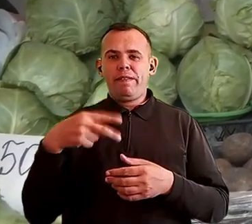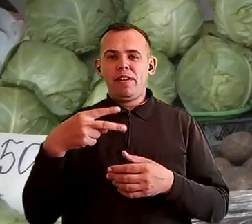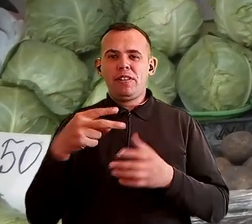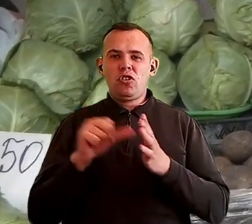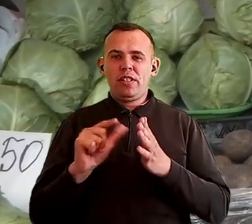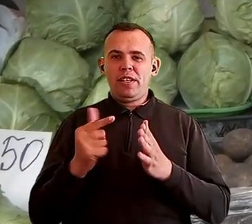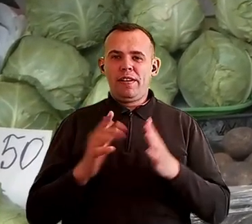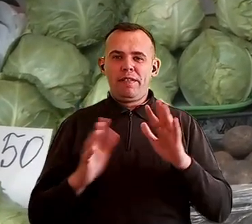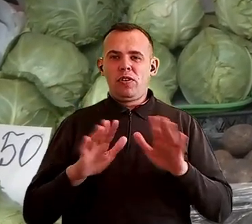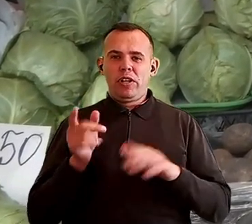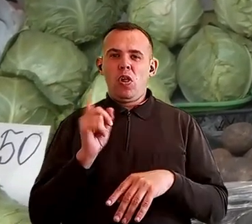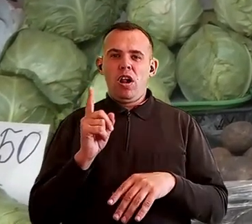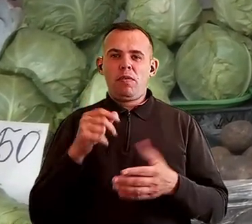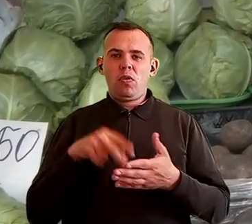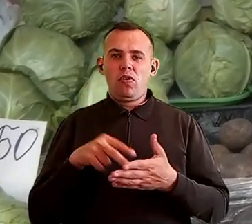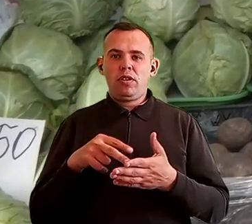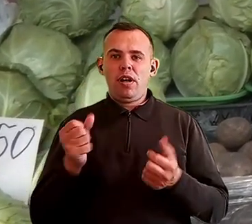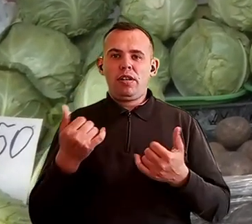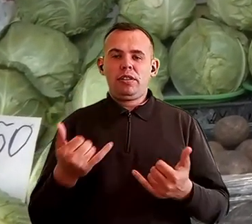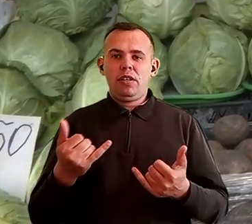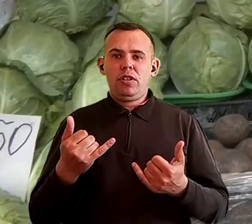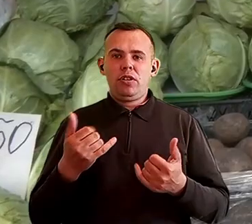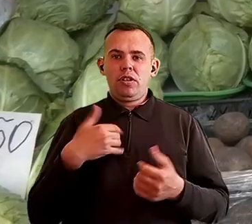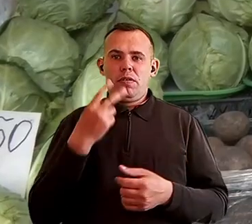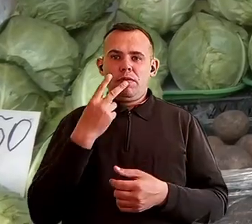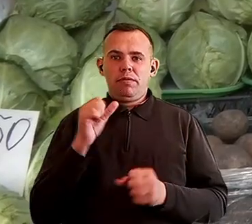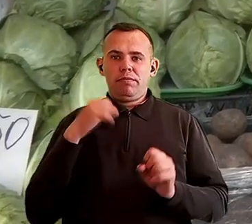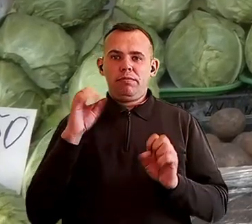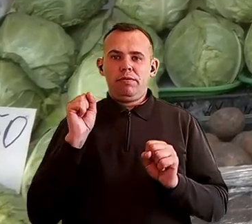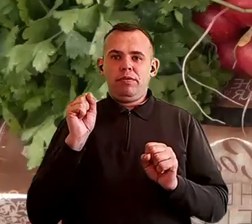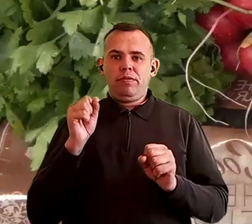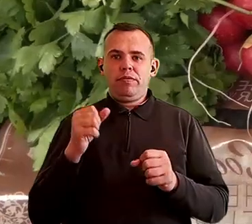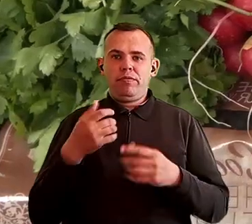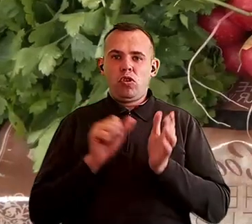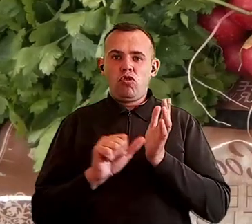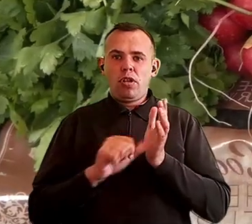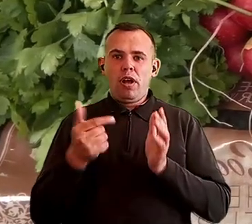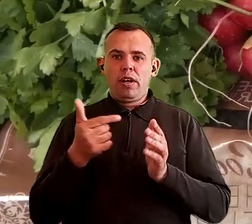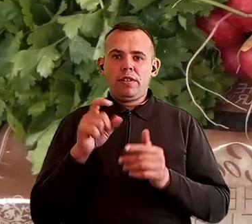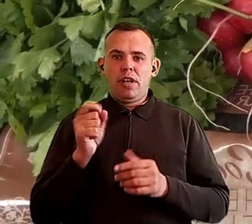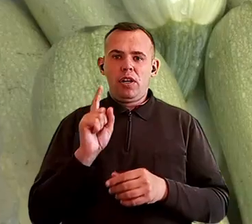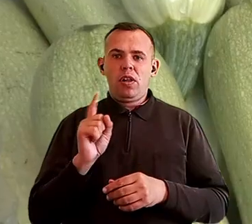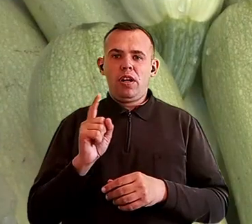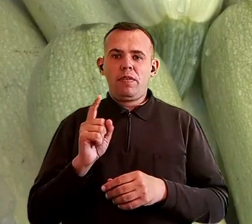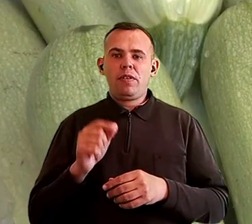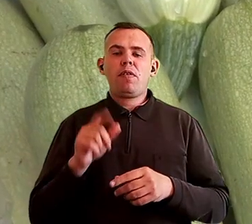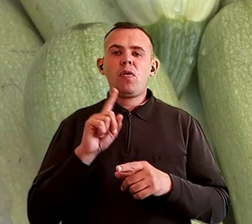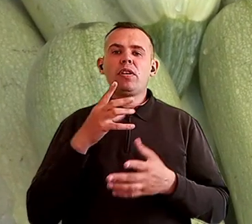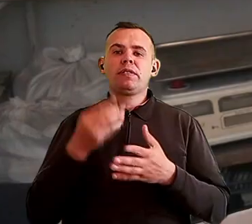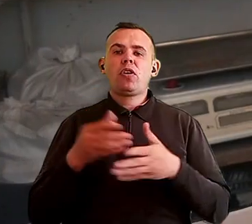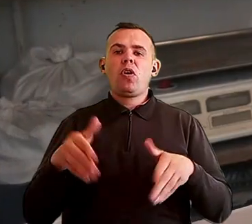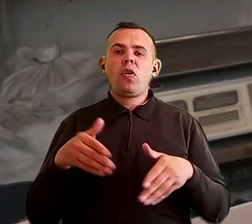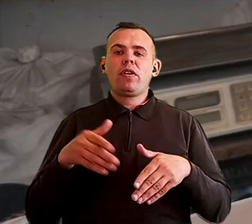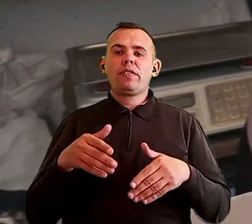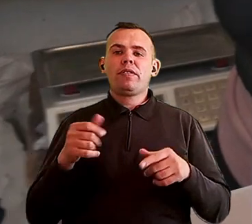кілограм коштували. А зараз я десь бачив в якомусь магазині 60 гривень за кілограм. Поки своя городина достигає у теплиці,